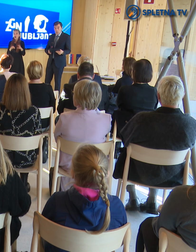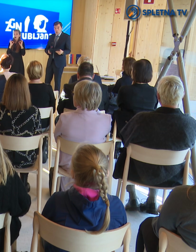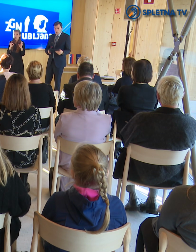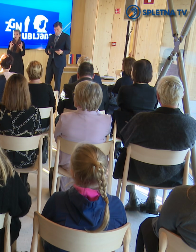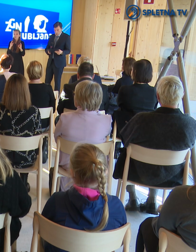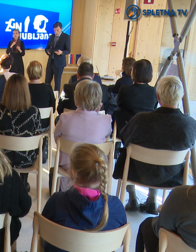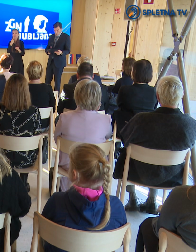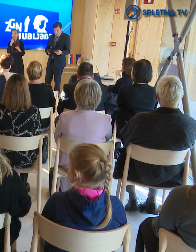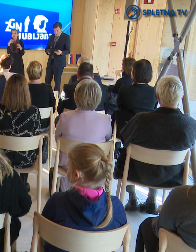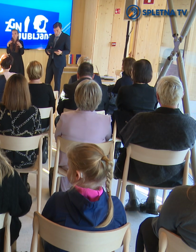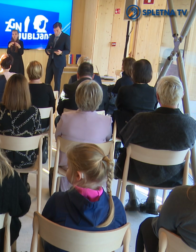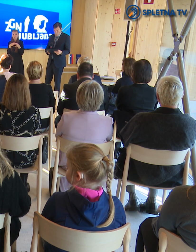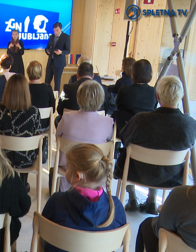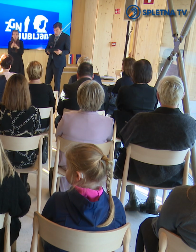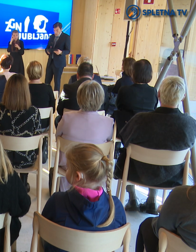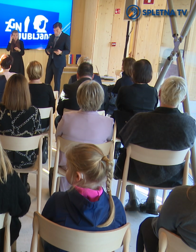Voglaj.